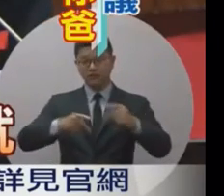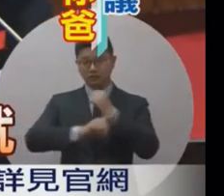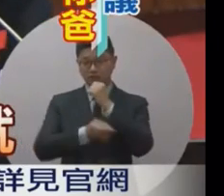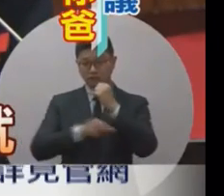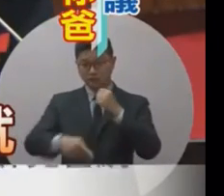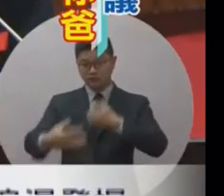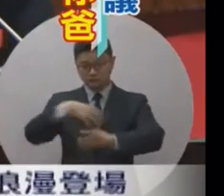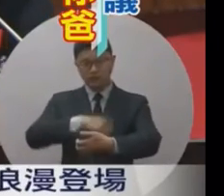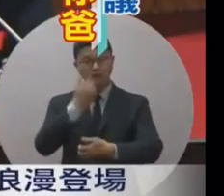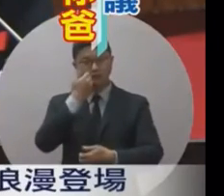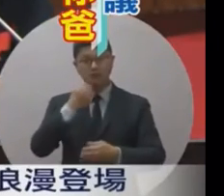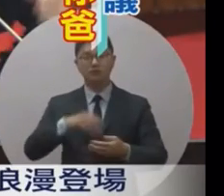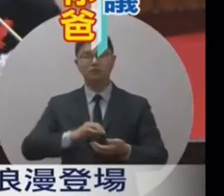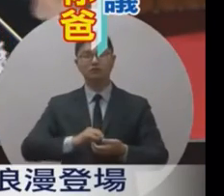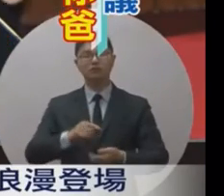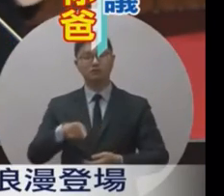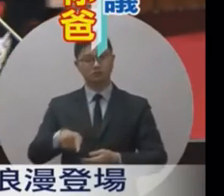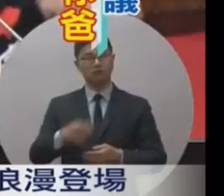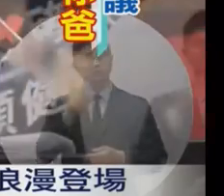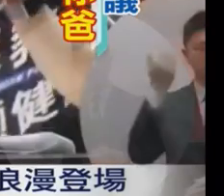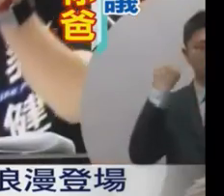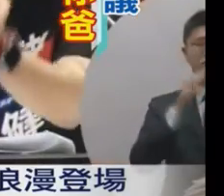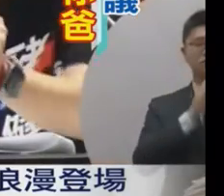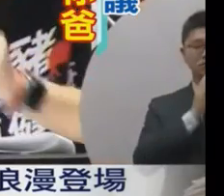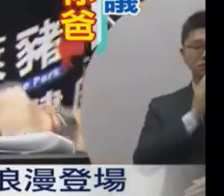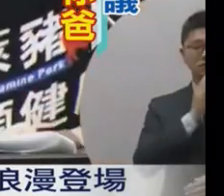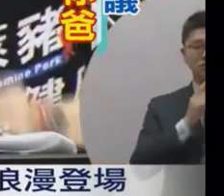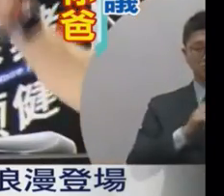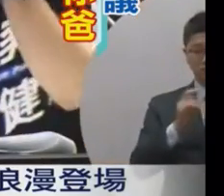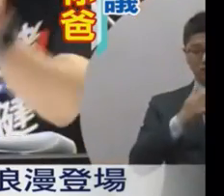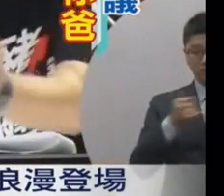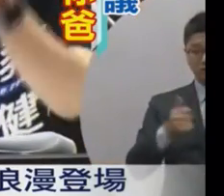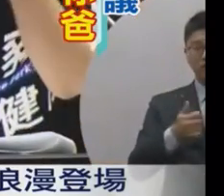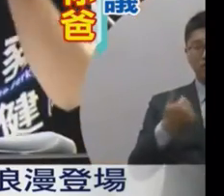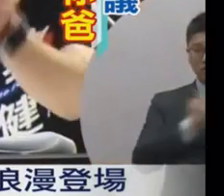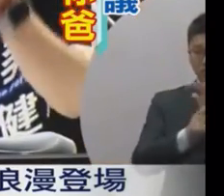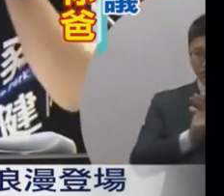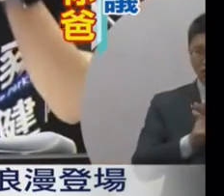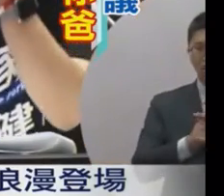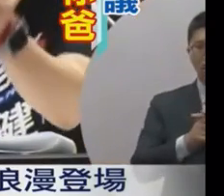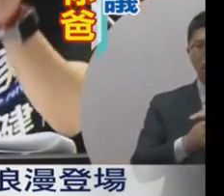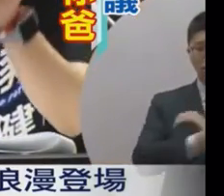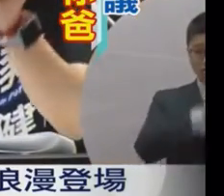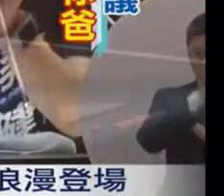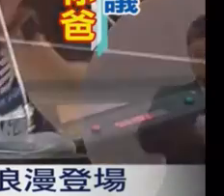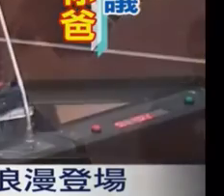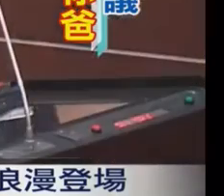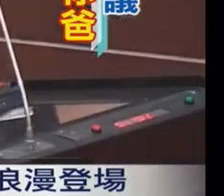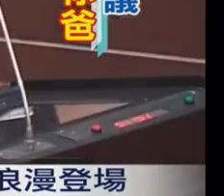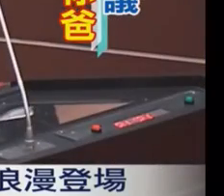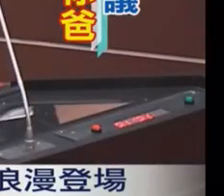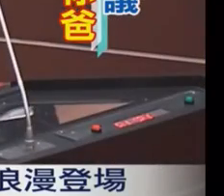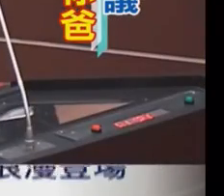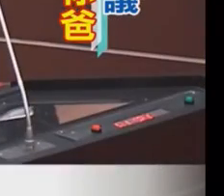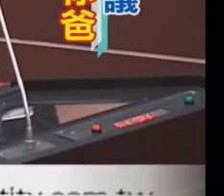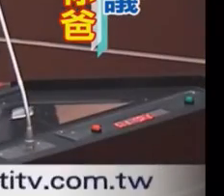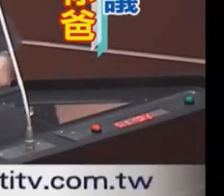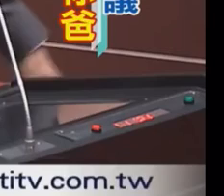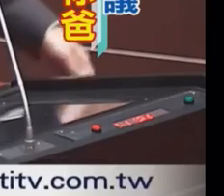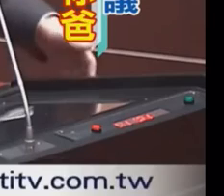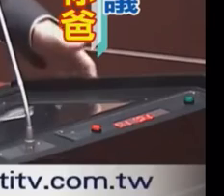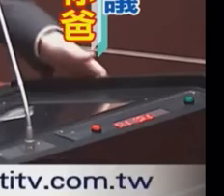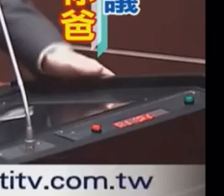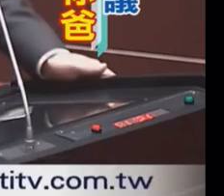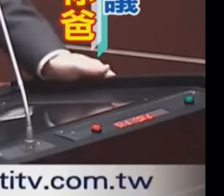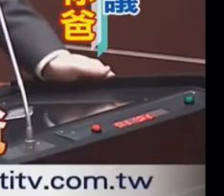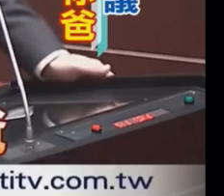候啊，那你现在就，那你好啊，那就冲啊！你也当过县长，所以你不知道民众的意见是什么吗？